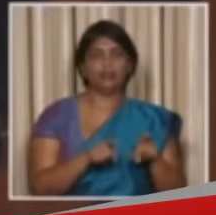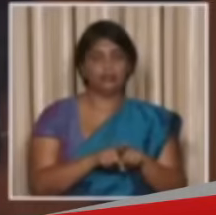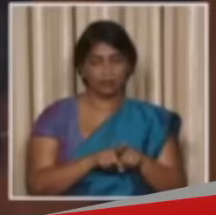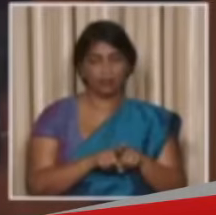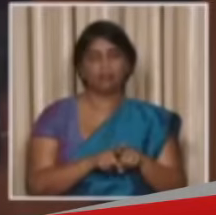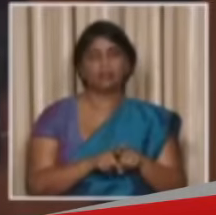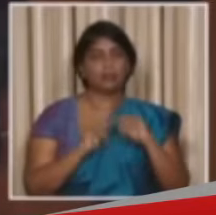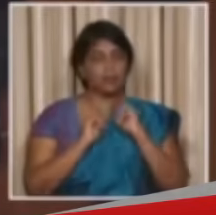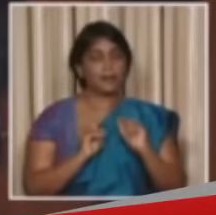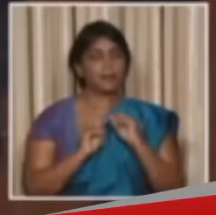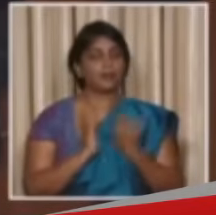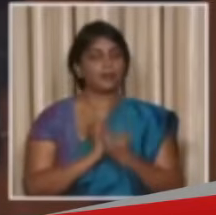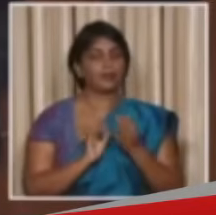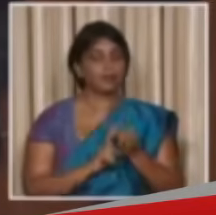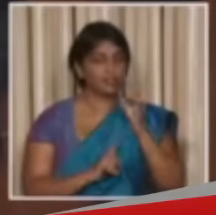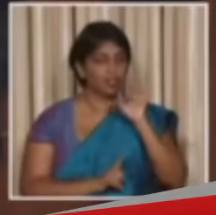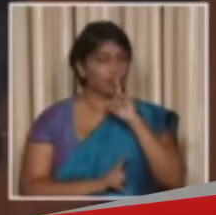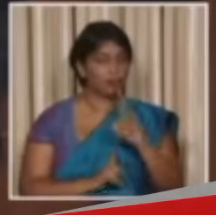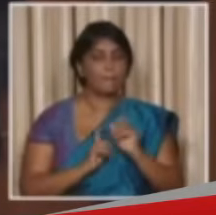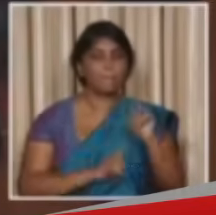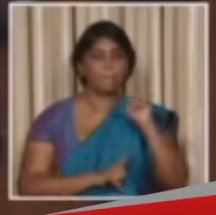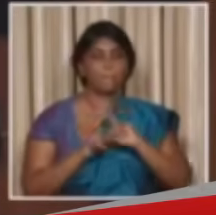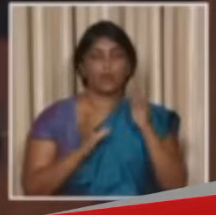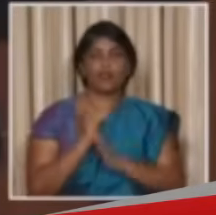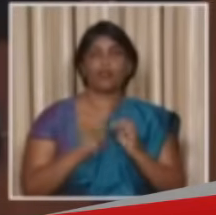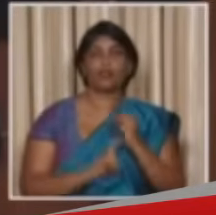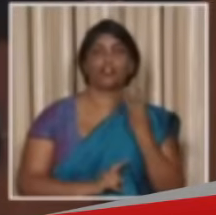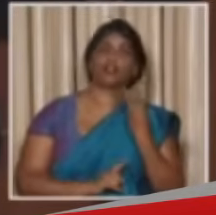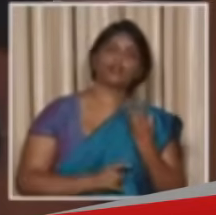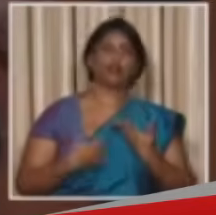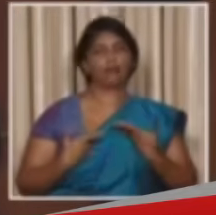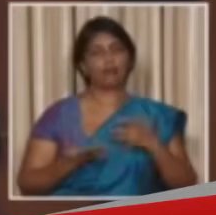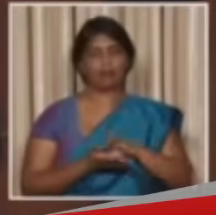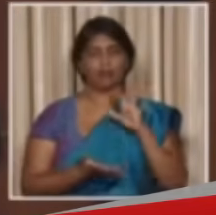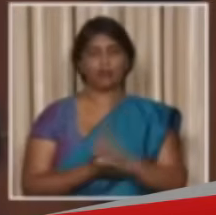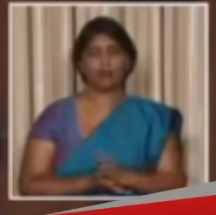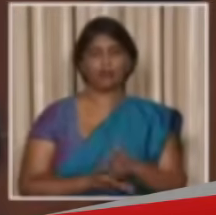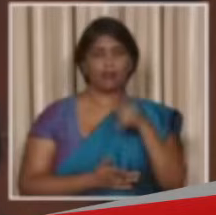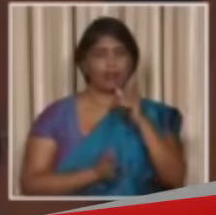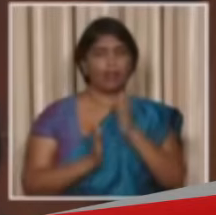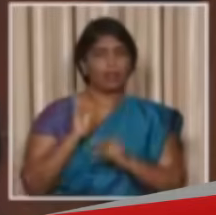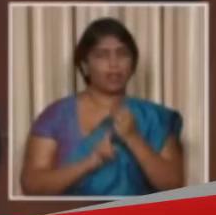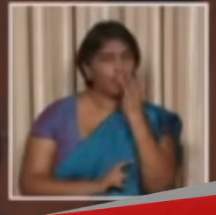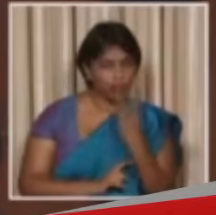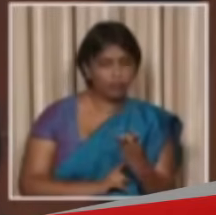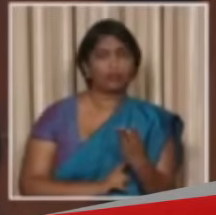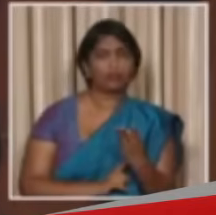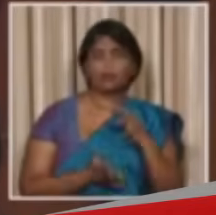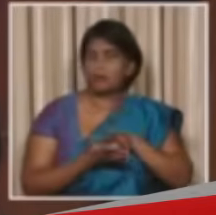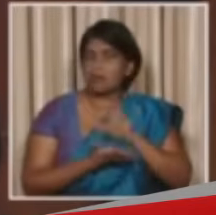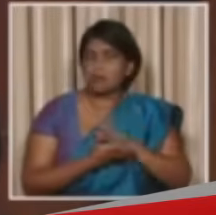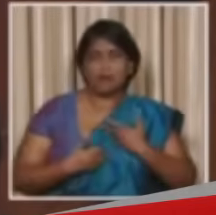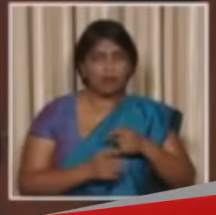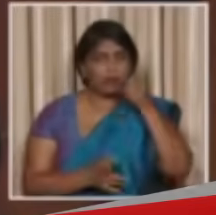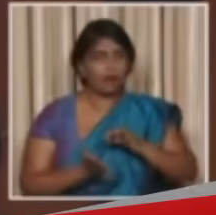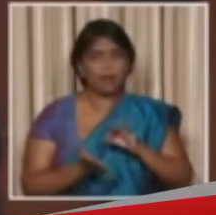ලාංකිකයන්ට නරක ප්‍රතිපත්ති. ඒ වගේම තමයි ජනාධිපතිතුමා කෝ එතුමාට පාර්ලිමේන්තුවේ ඉන්නේ මන්ත්‍රීවරු 3යි මට තීරණයක් ගන්න බෑ කියලා. ඔබතුමාට මන්ත්‍රීවරු 3යි නම් ඉන්නේ ඔබතුමාට තීරණ ගන්න